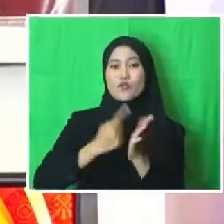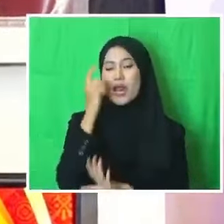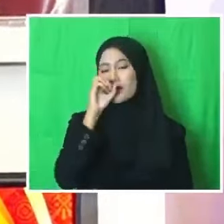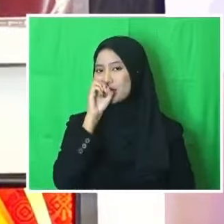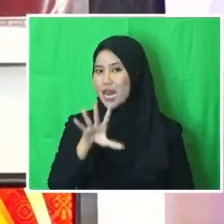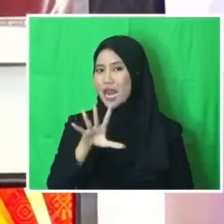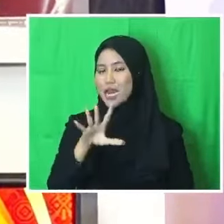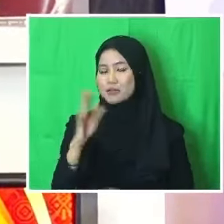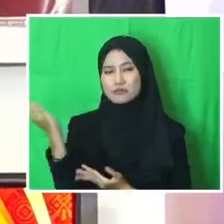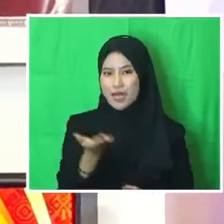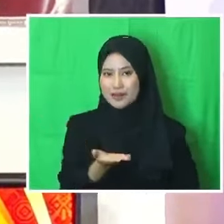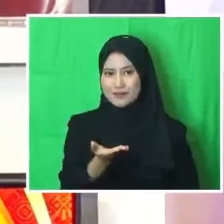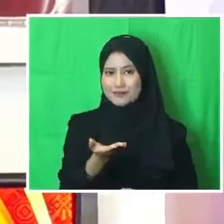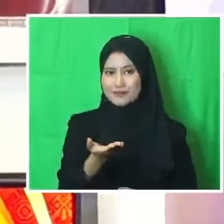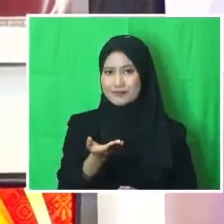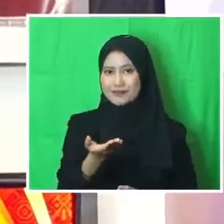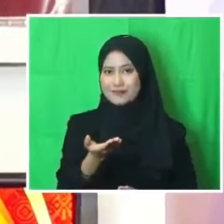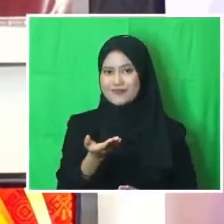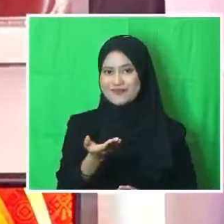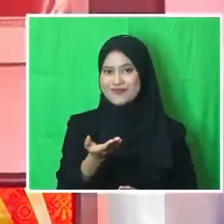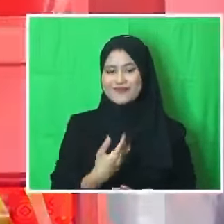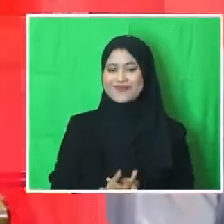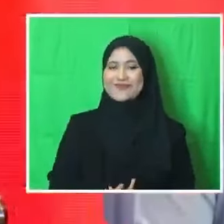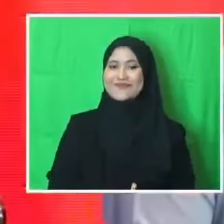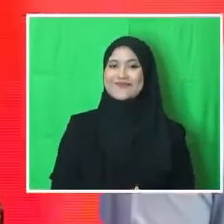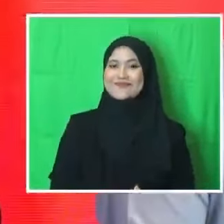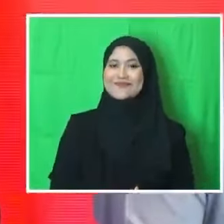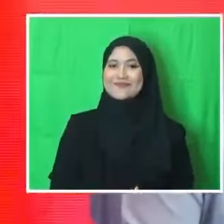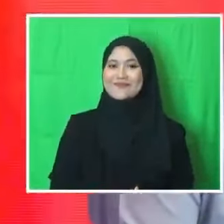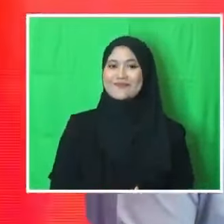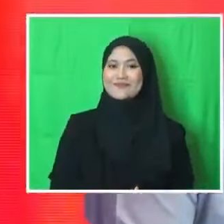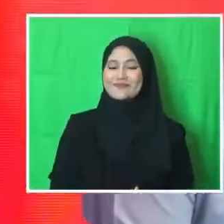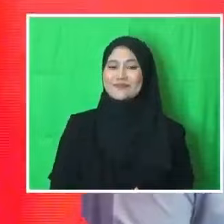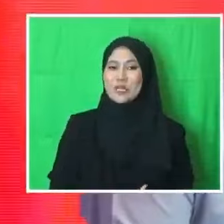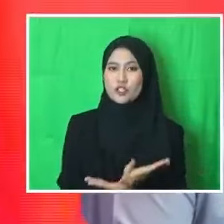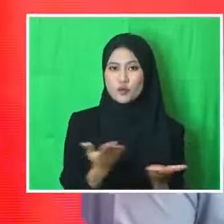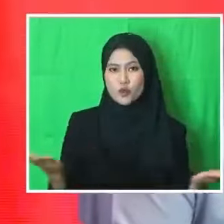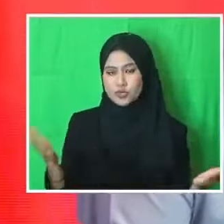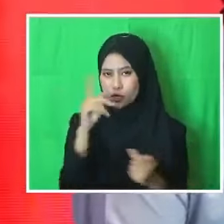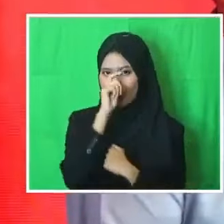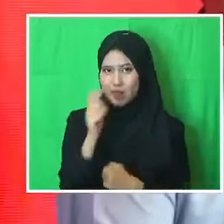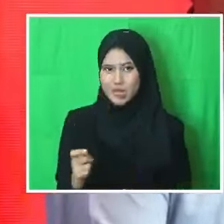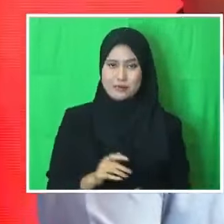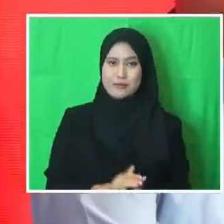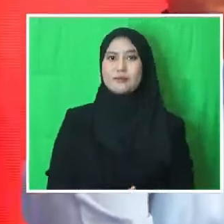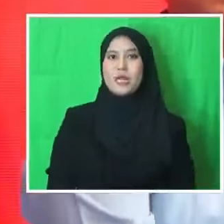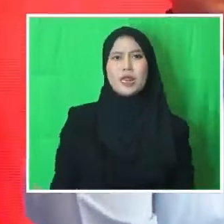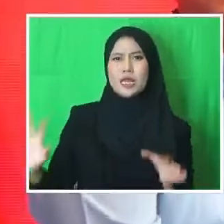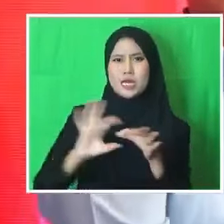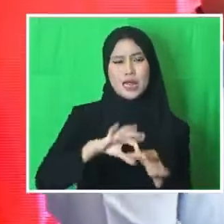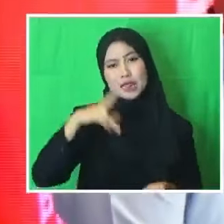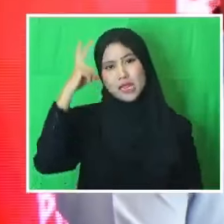berbicara silakan ee hadirin yang kami muliakan terkait